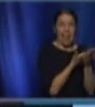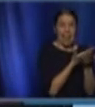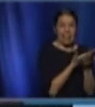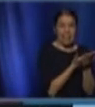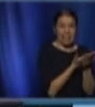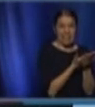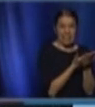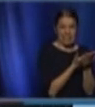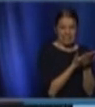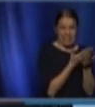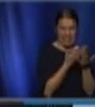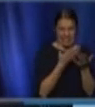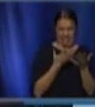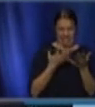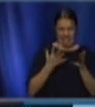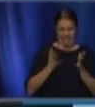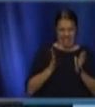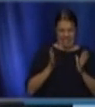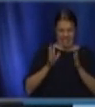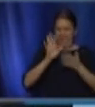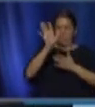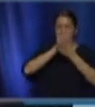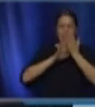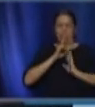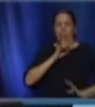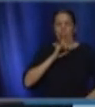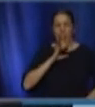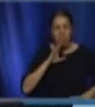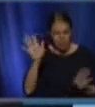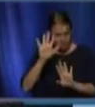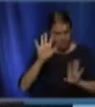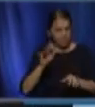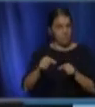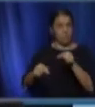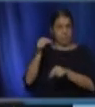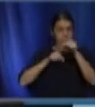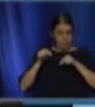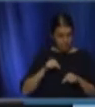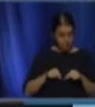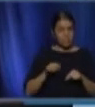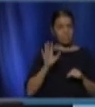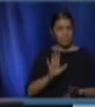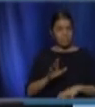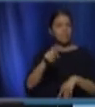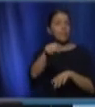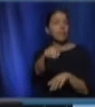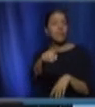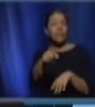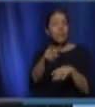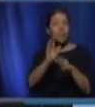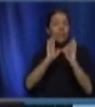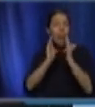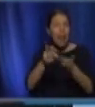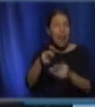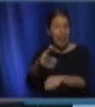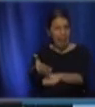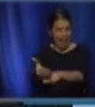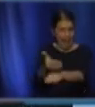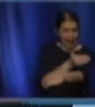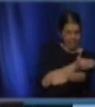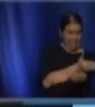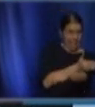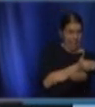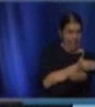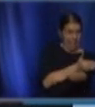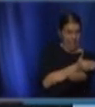d'envisager un retour en classe plus tard en janvier, même un départ plus hâtif pour les vacances de Noël plus tôt en décembre, tout ça pour créer une espèce de confinement